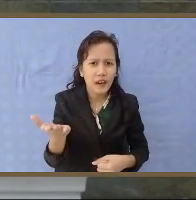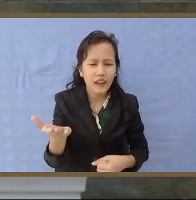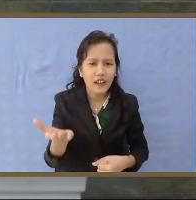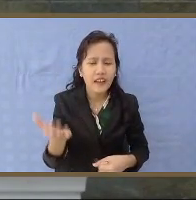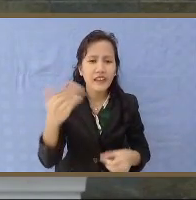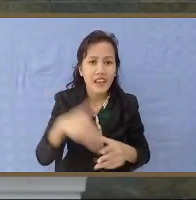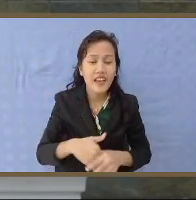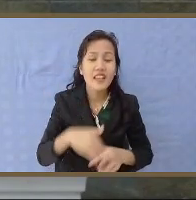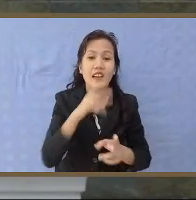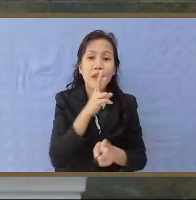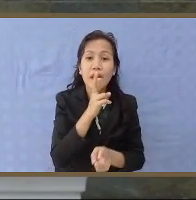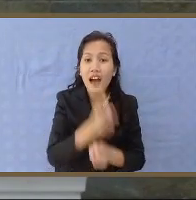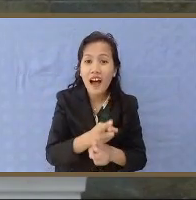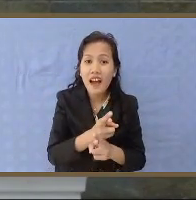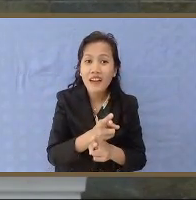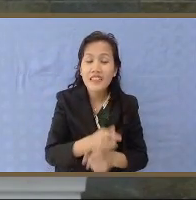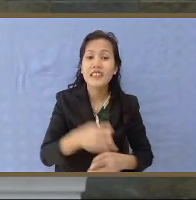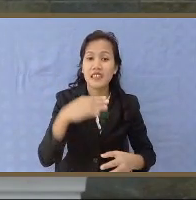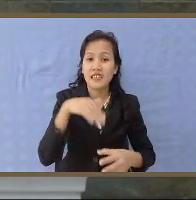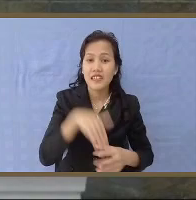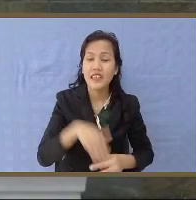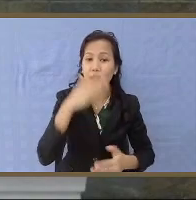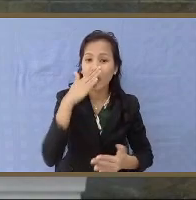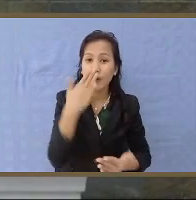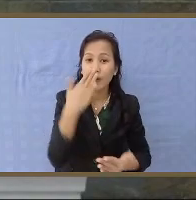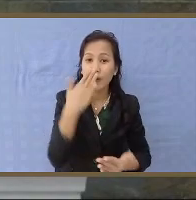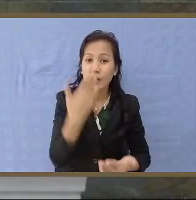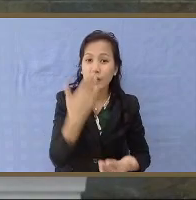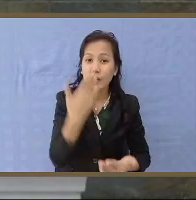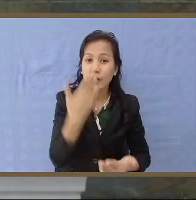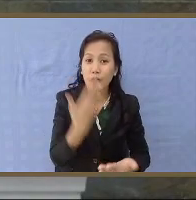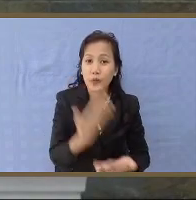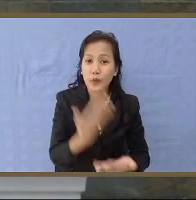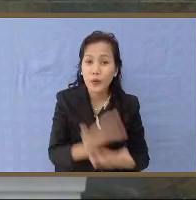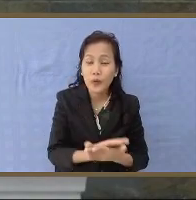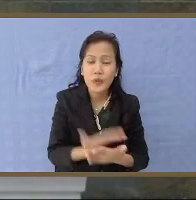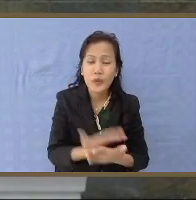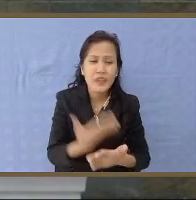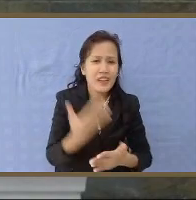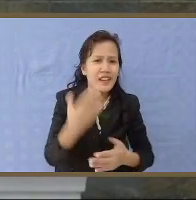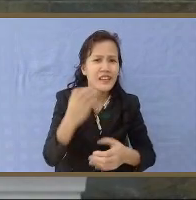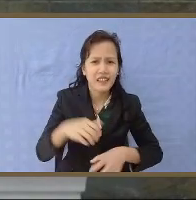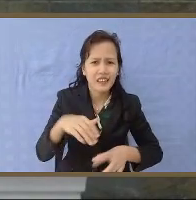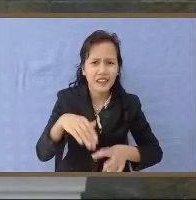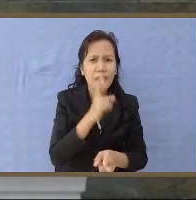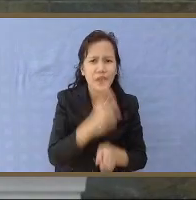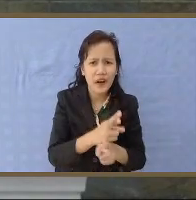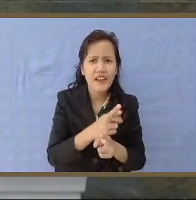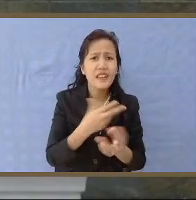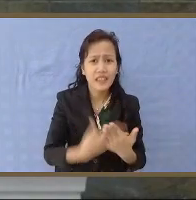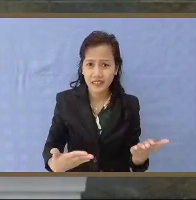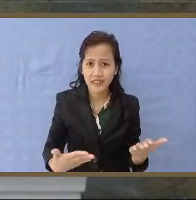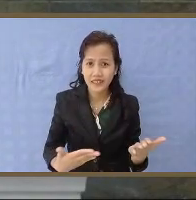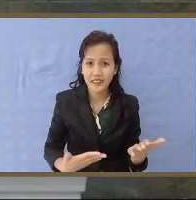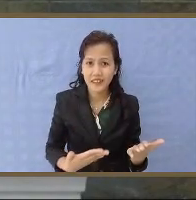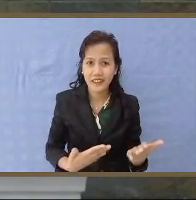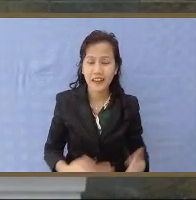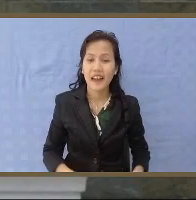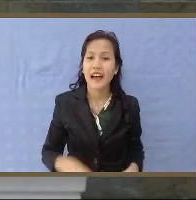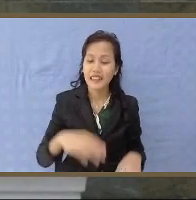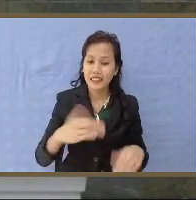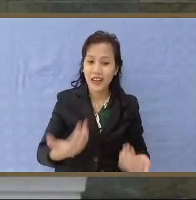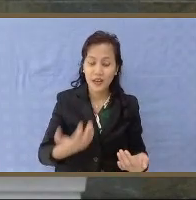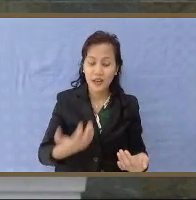sa tamang setting, mga kapatid, sa tamang object. Okay? Now, notice what the Bible says